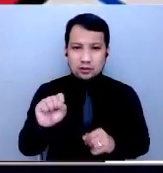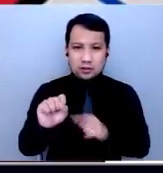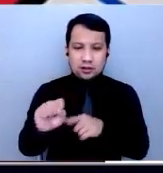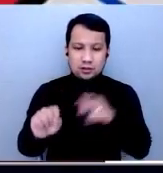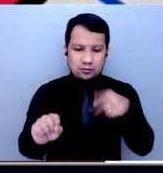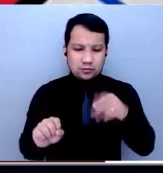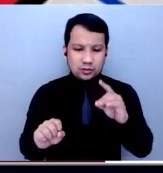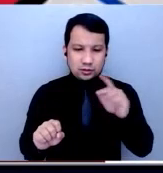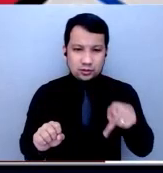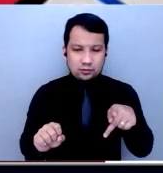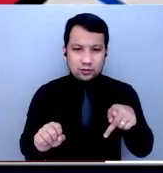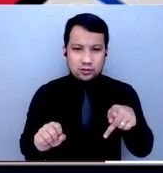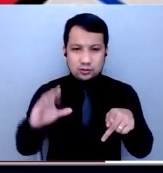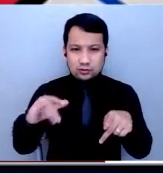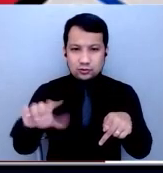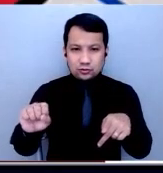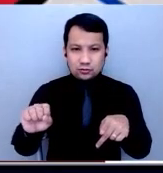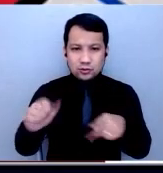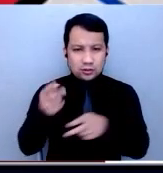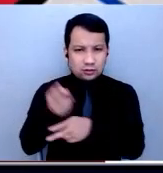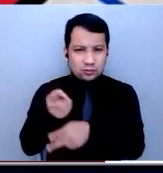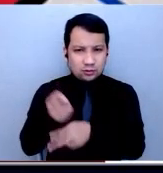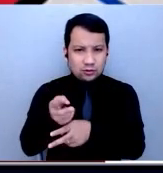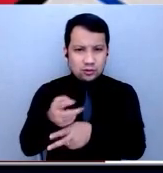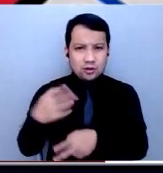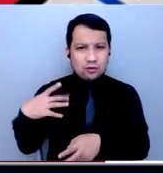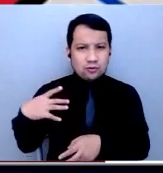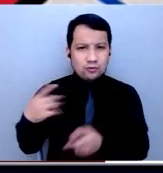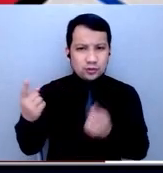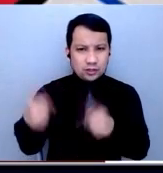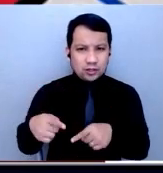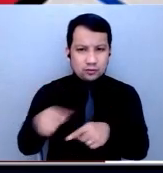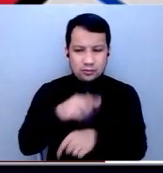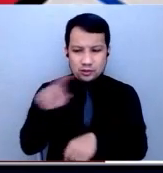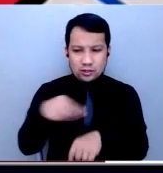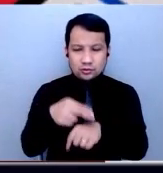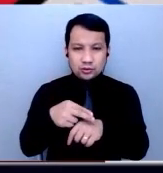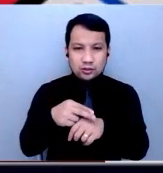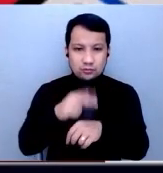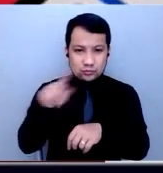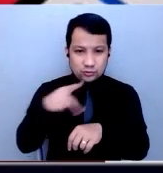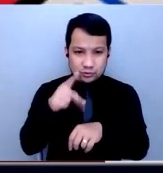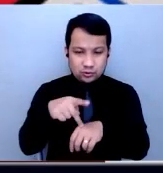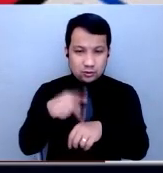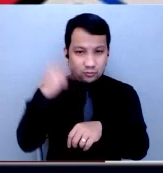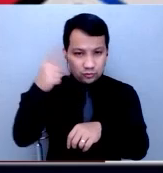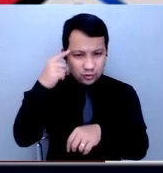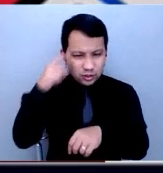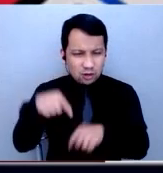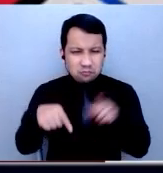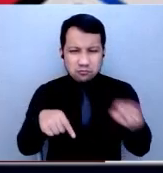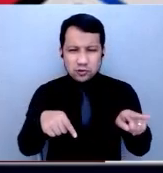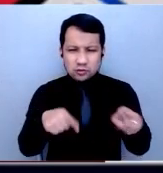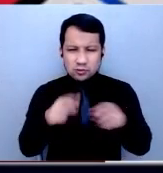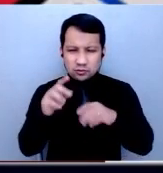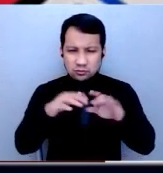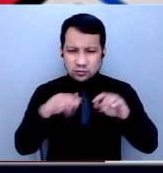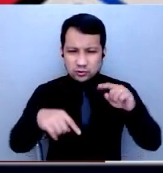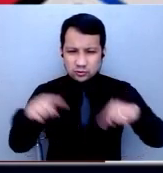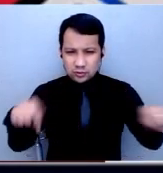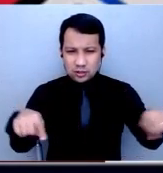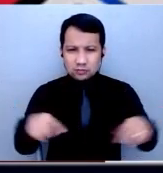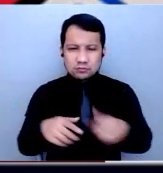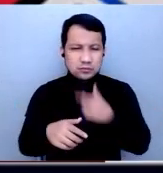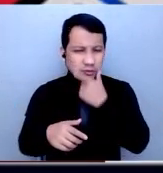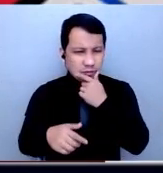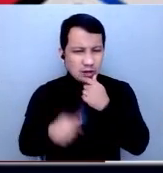laban Cusi faction na binabantayan nila ang mga nangyayari sa national political landscape. Tinitignan daw nila ang lahat ng mga opsyon,